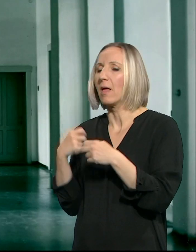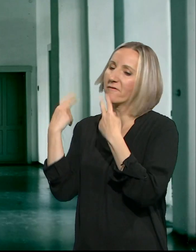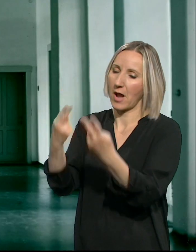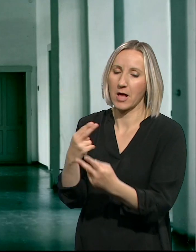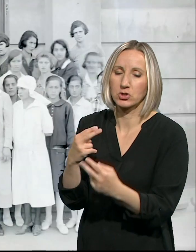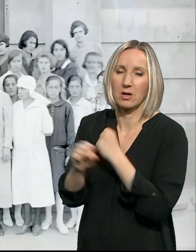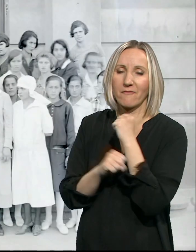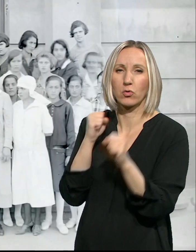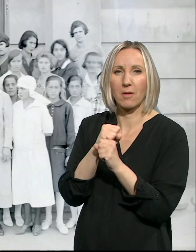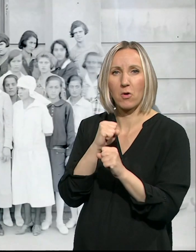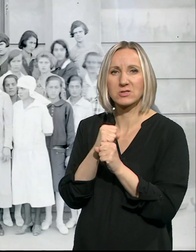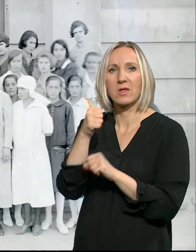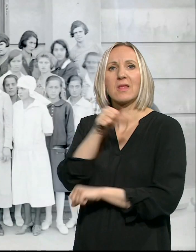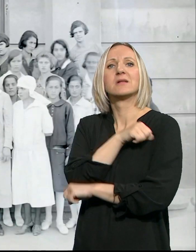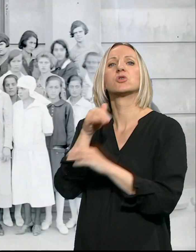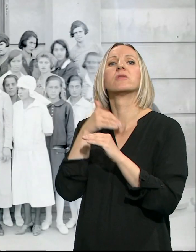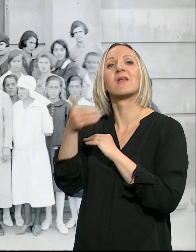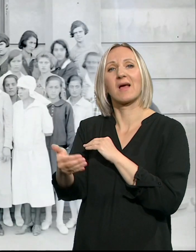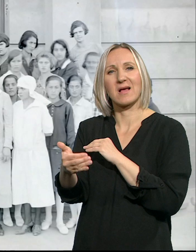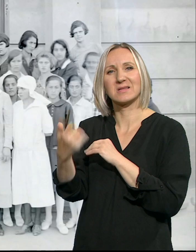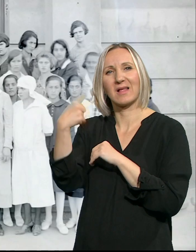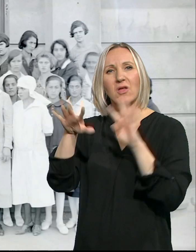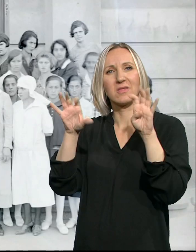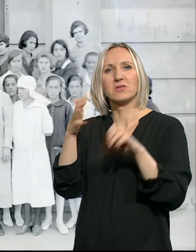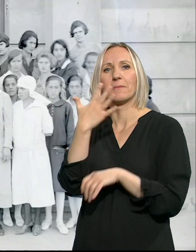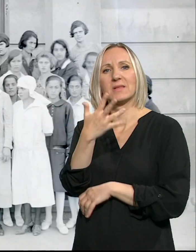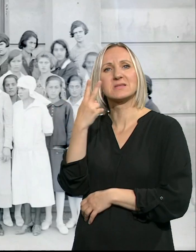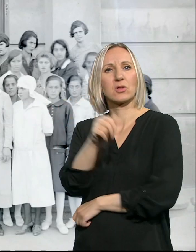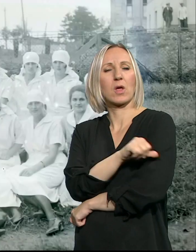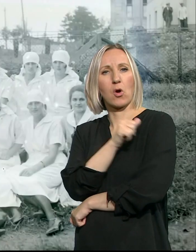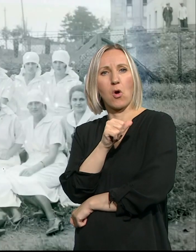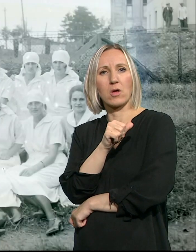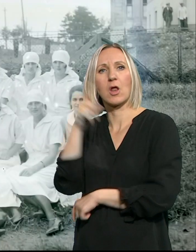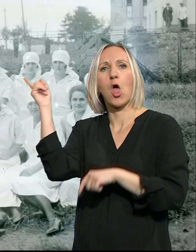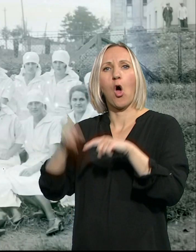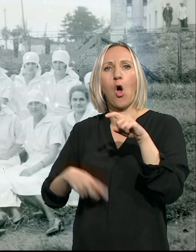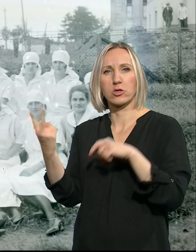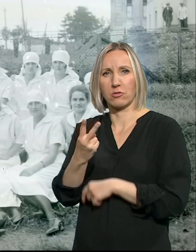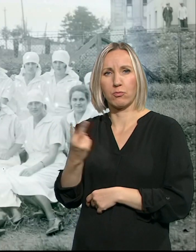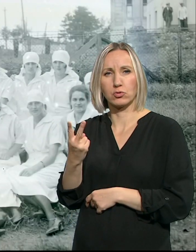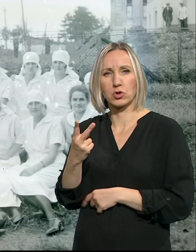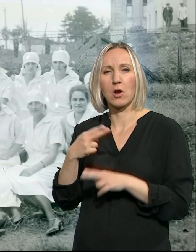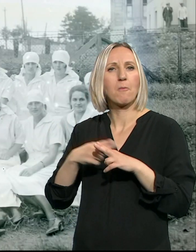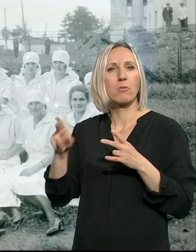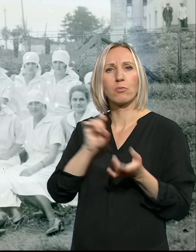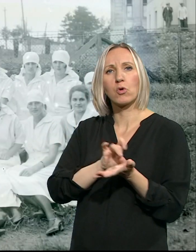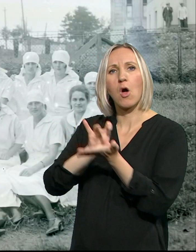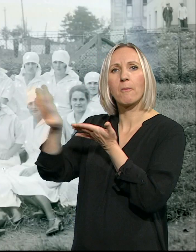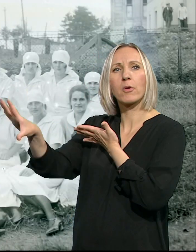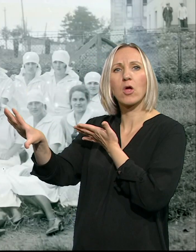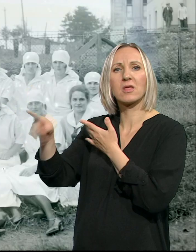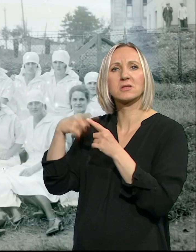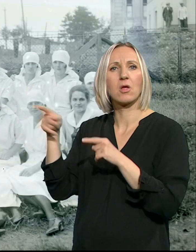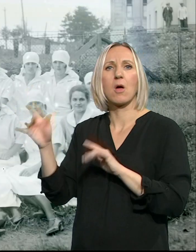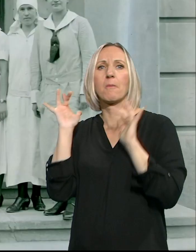posao. 11 godina kasnije, tačnije 1952. otpušteni su i sasvim proterani, jer su se